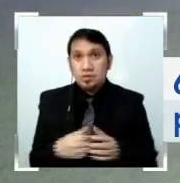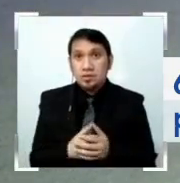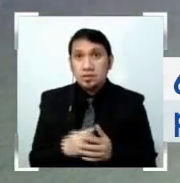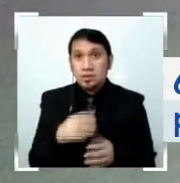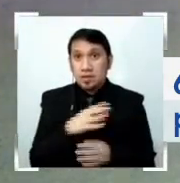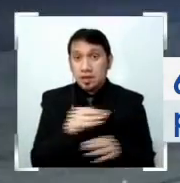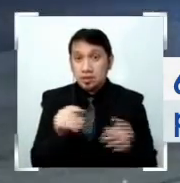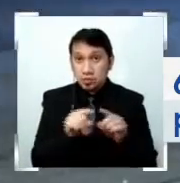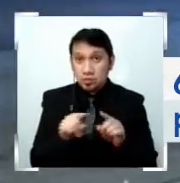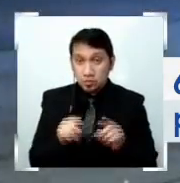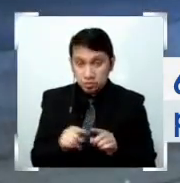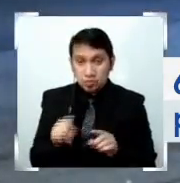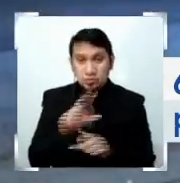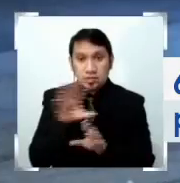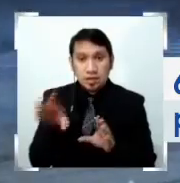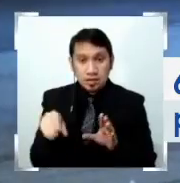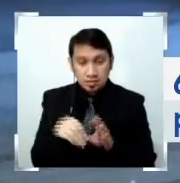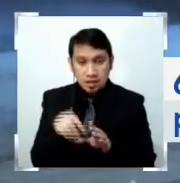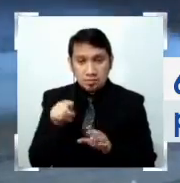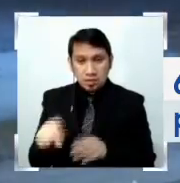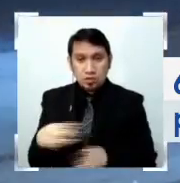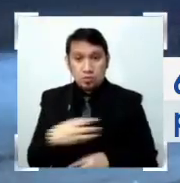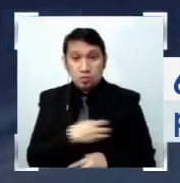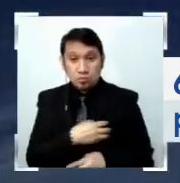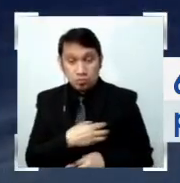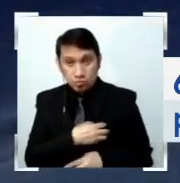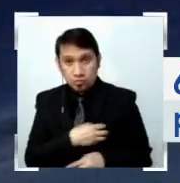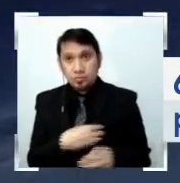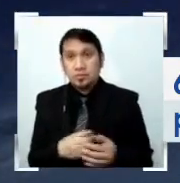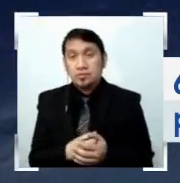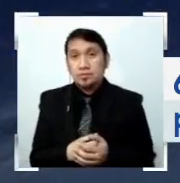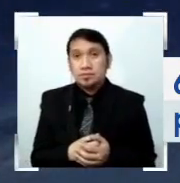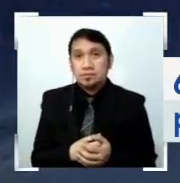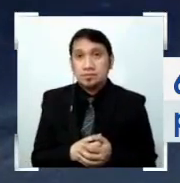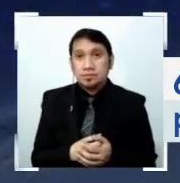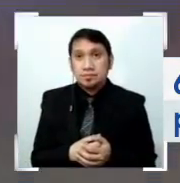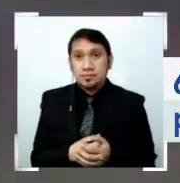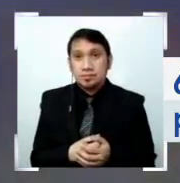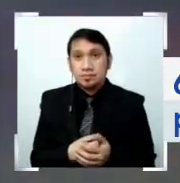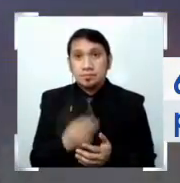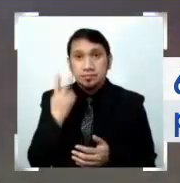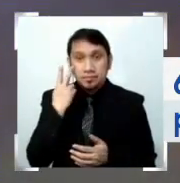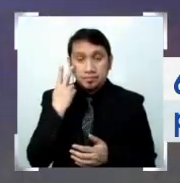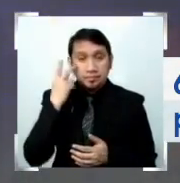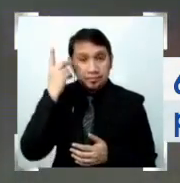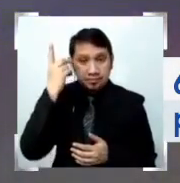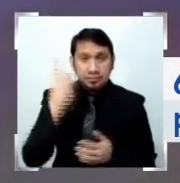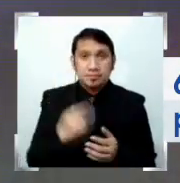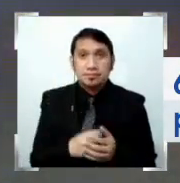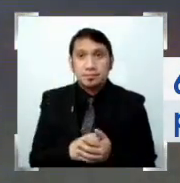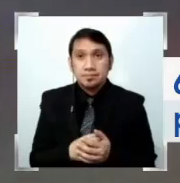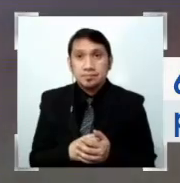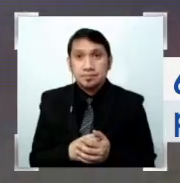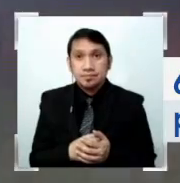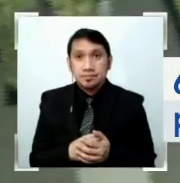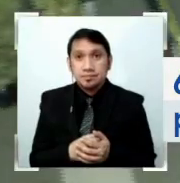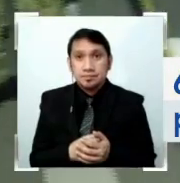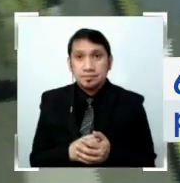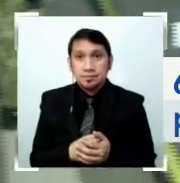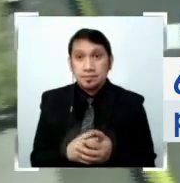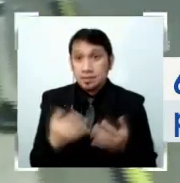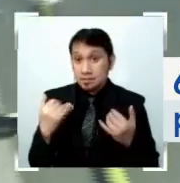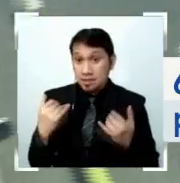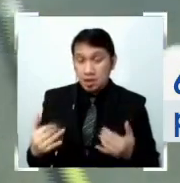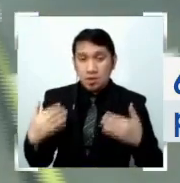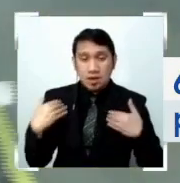ng PNP Rizal at Highway Patrol Group, Task Force Limbas, Special Operations Division, sa inilatag na roadblock sa Marcos Highway,